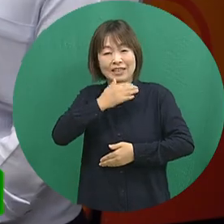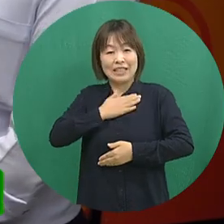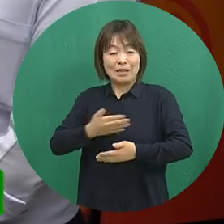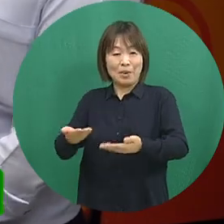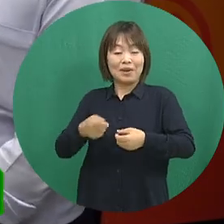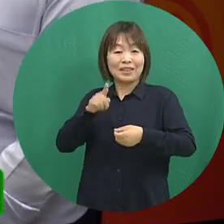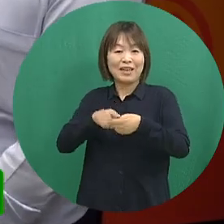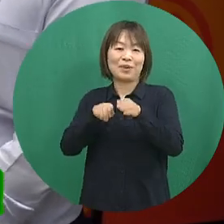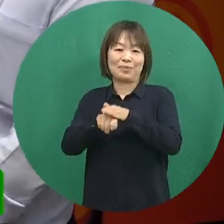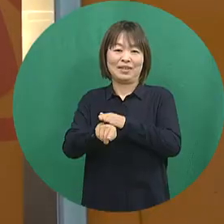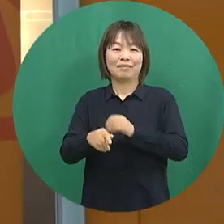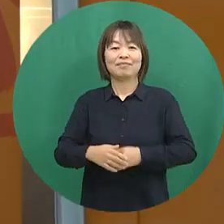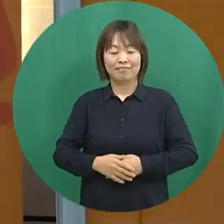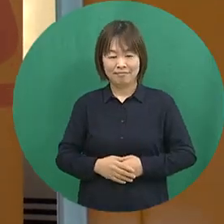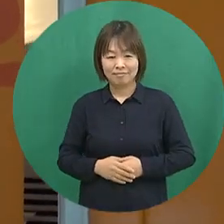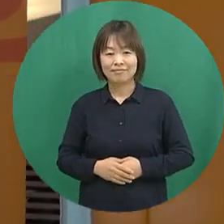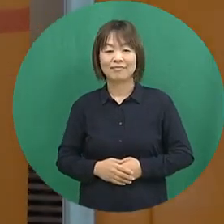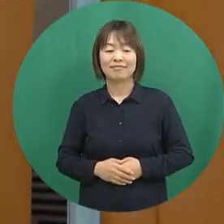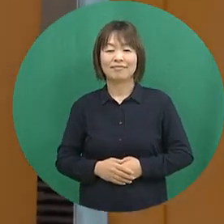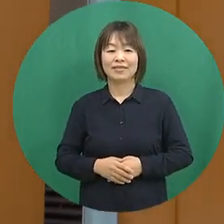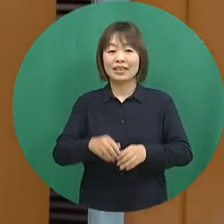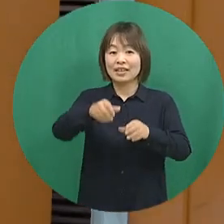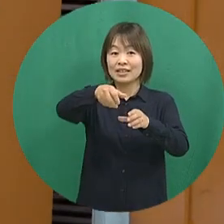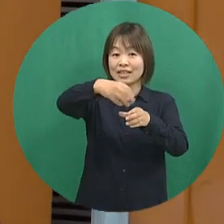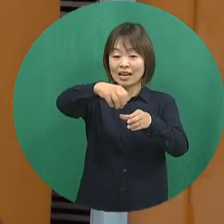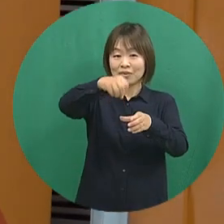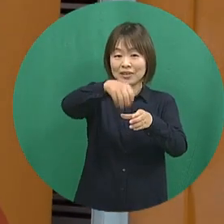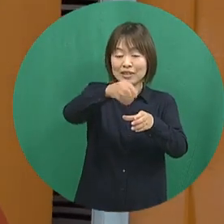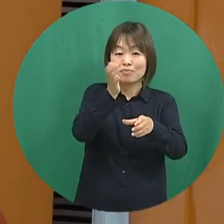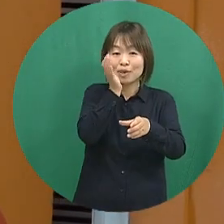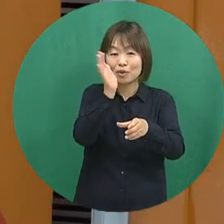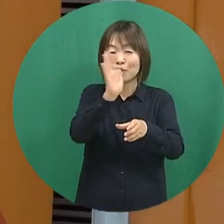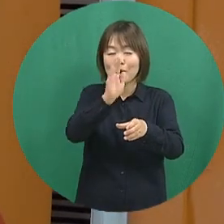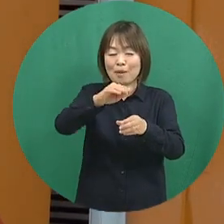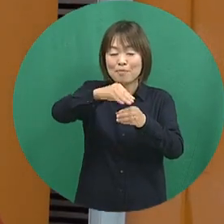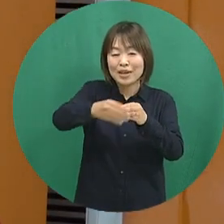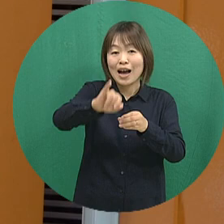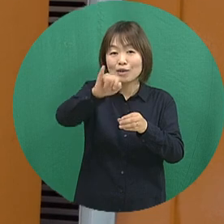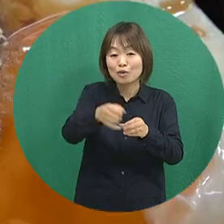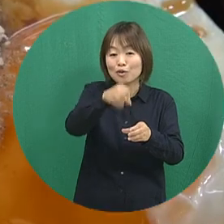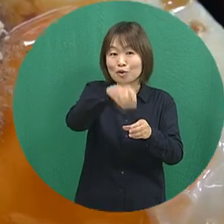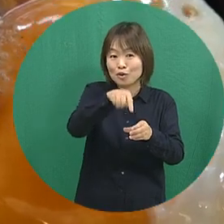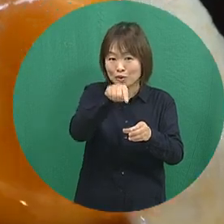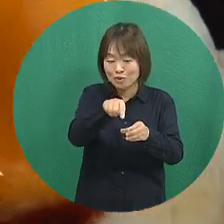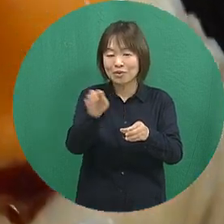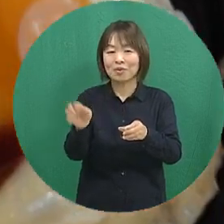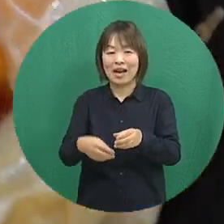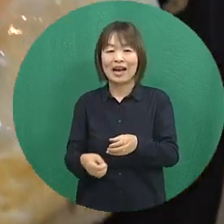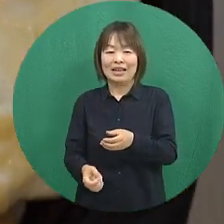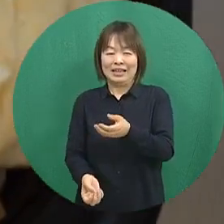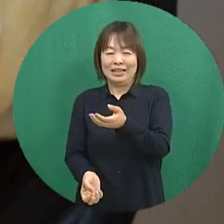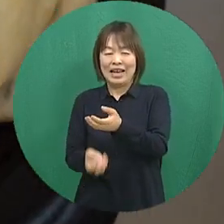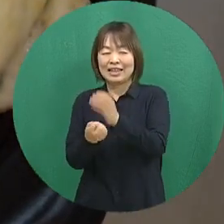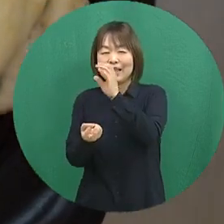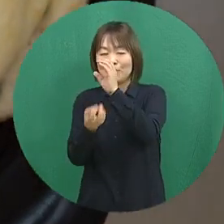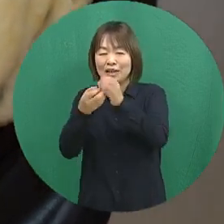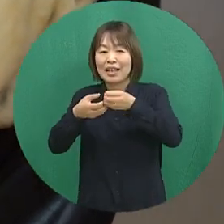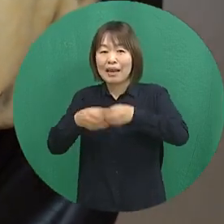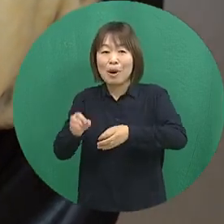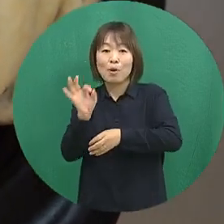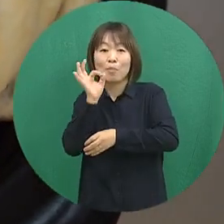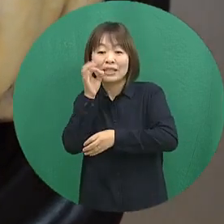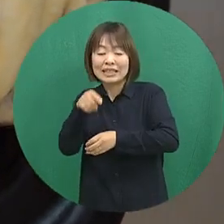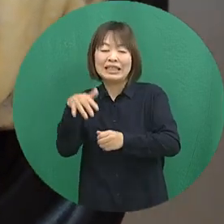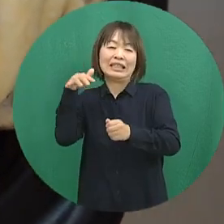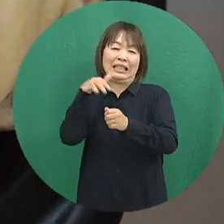思い始めました。人気があるのは都市伝説の蛇口からみかんジュースやご当地グルメの焼豚卵